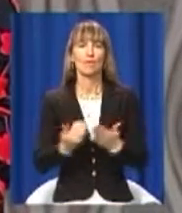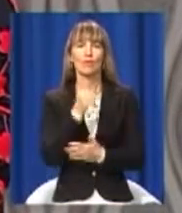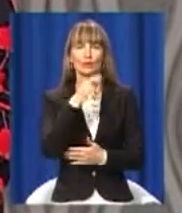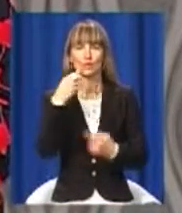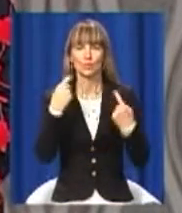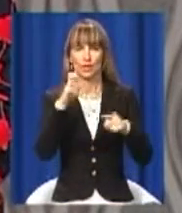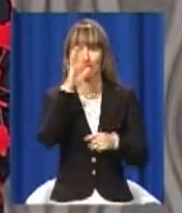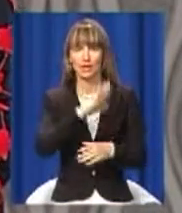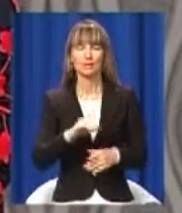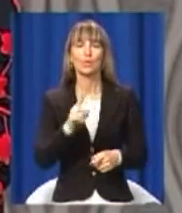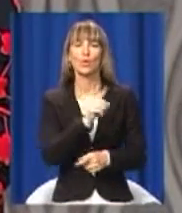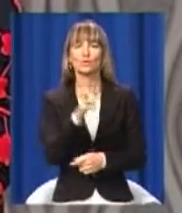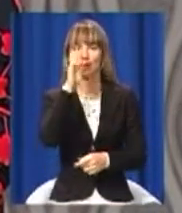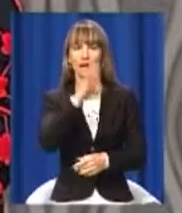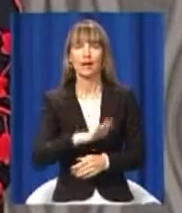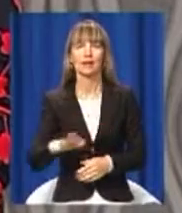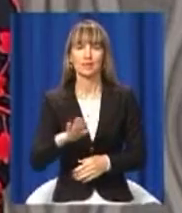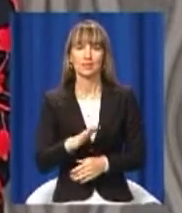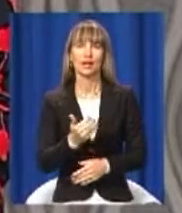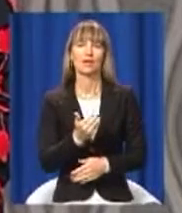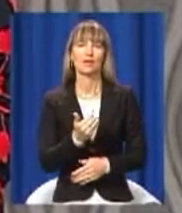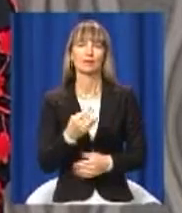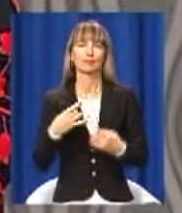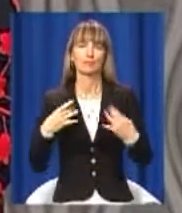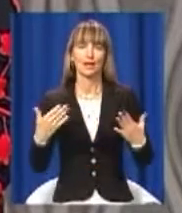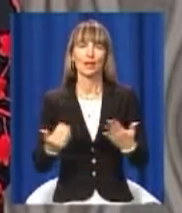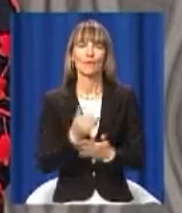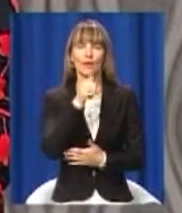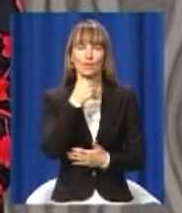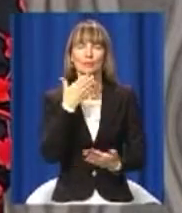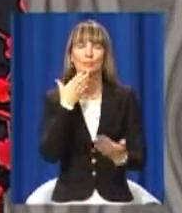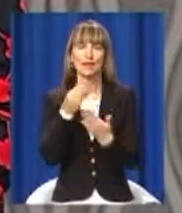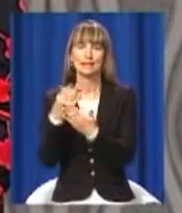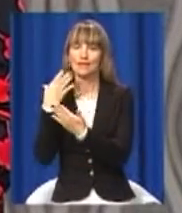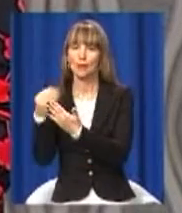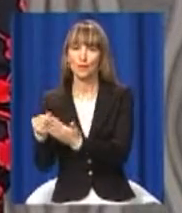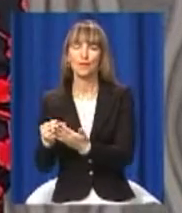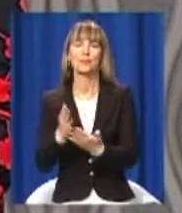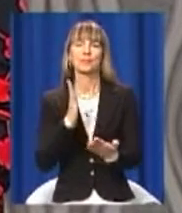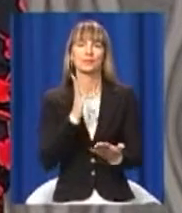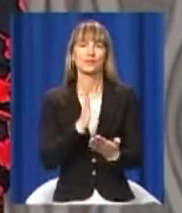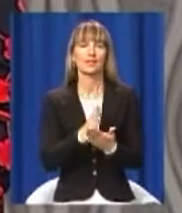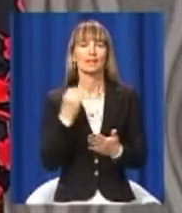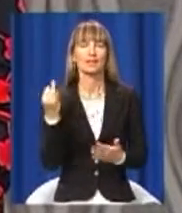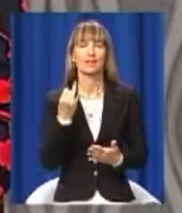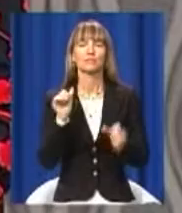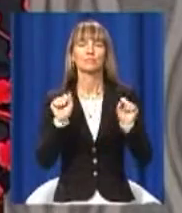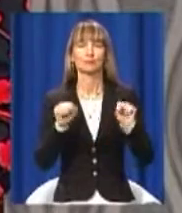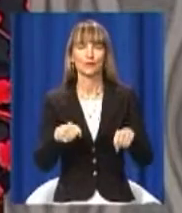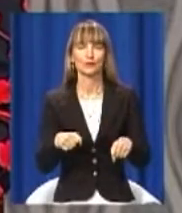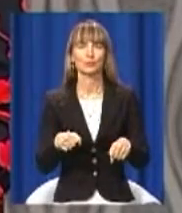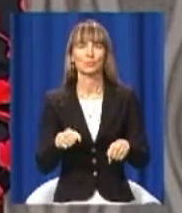у інших країнах. Адже кожна країна, вона хоч і святкує Новий рік по-своєму, але все-таки певні такі от цікавинки